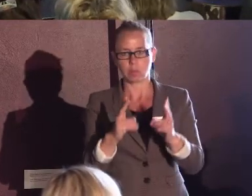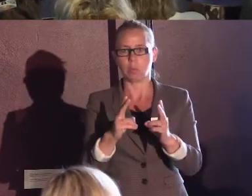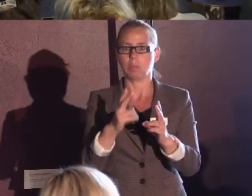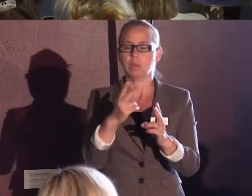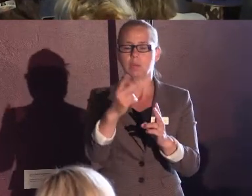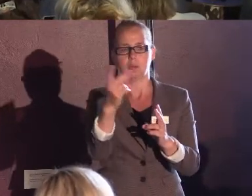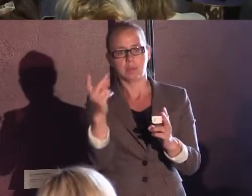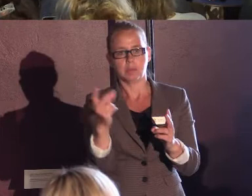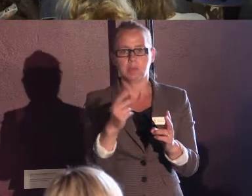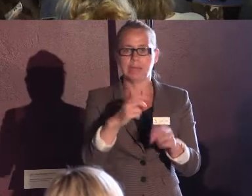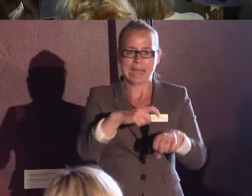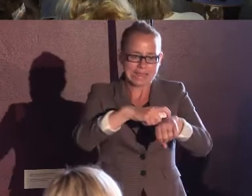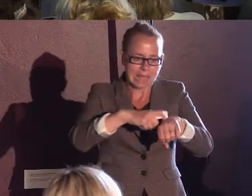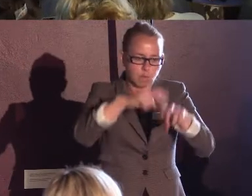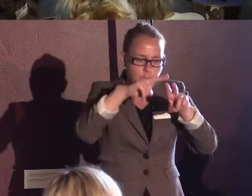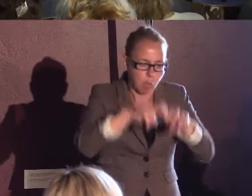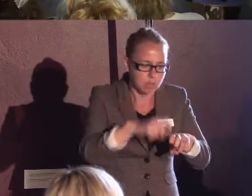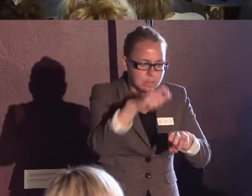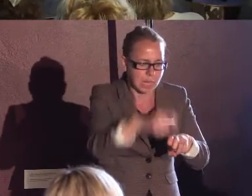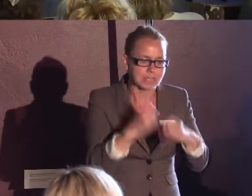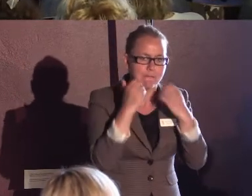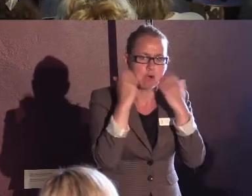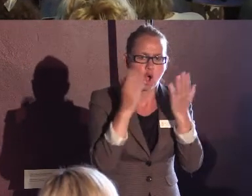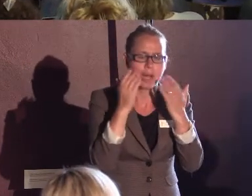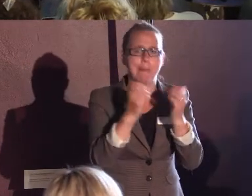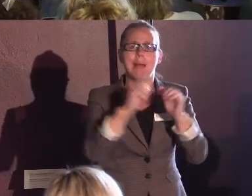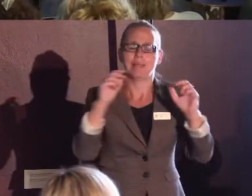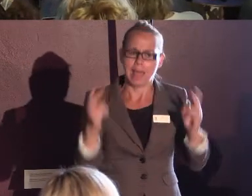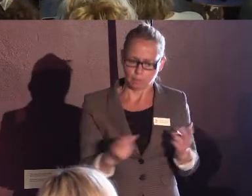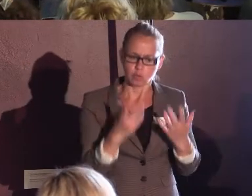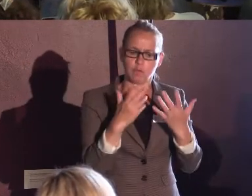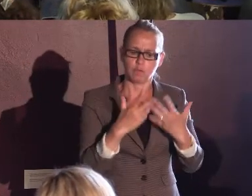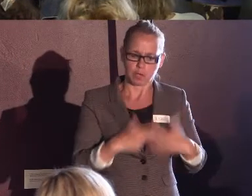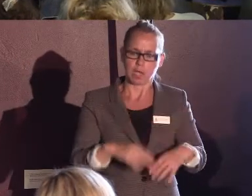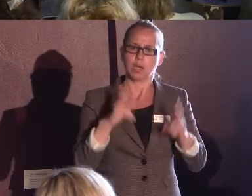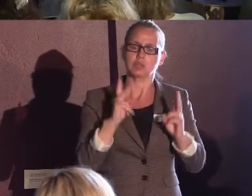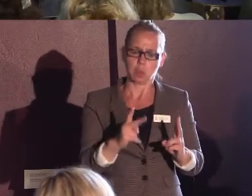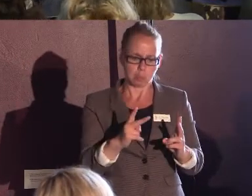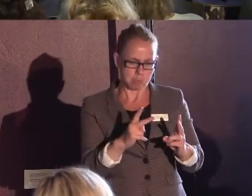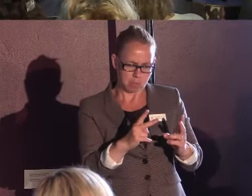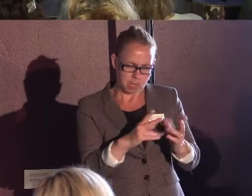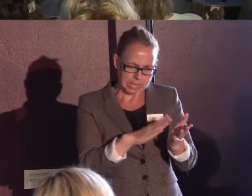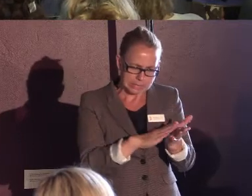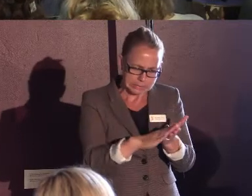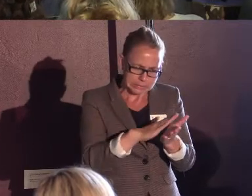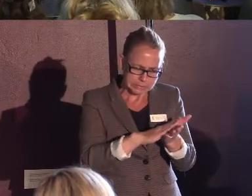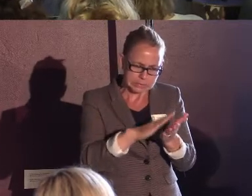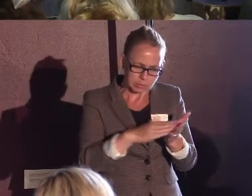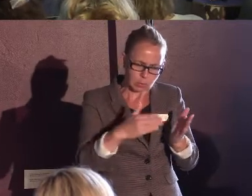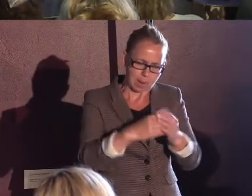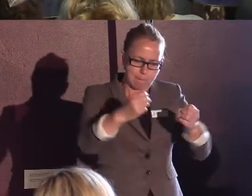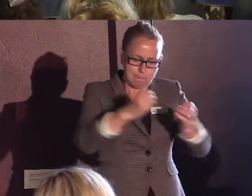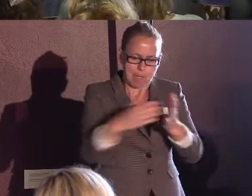närheten av en neuroforskares vardag, så kunde den fungera som en katalysator och ge nya intryck och nya